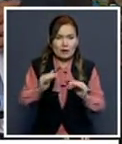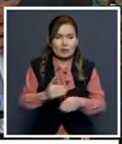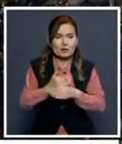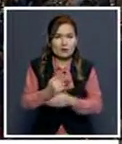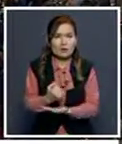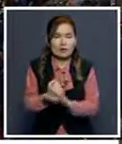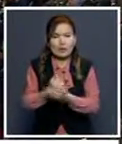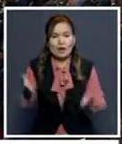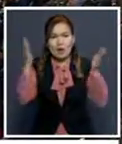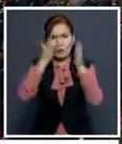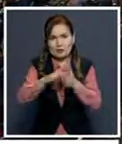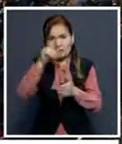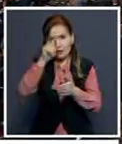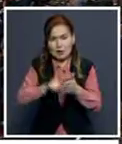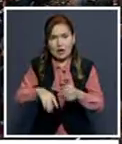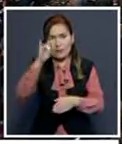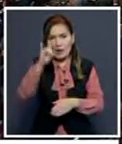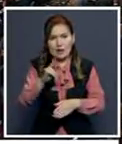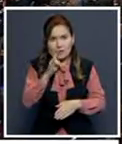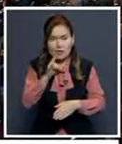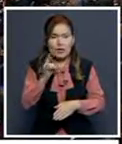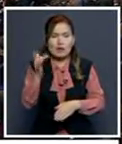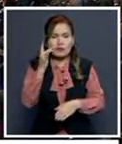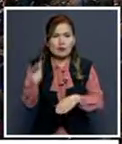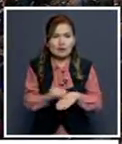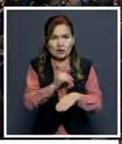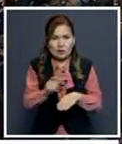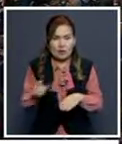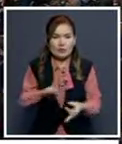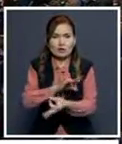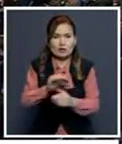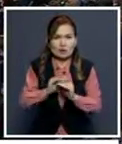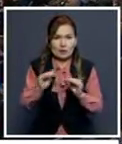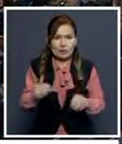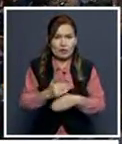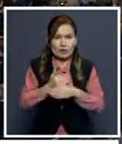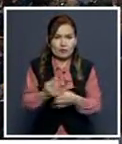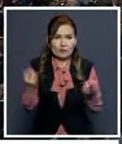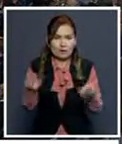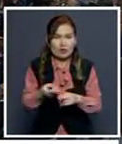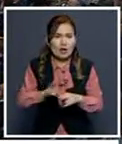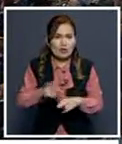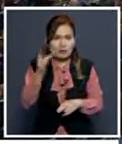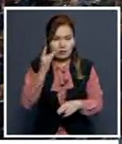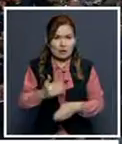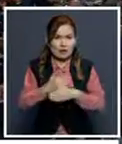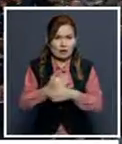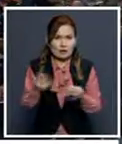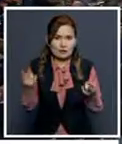өзіміздің мұсылманның дінінде де қазақшылықта да бар ғой, жетімге қолыңды созсаң жұмаққа бірақ шығасың деген.